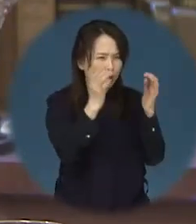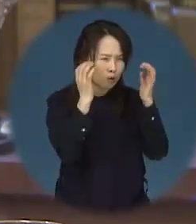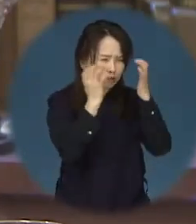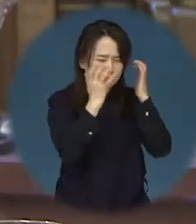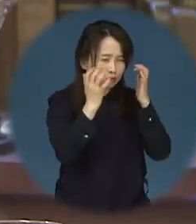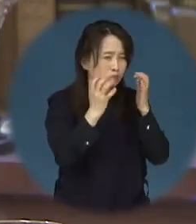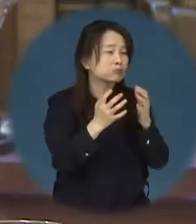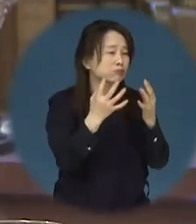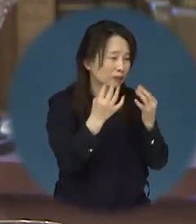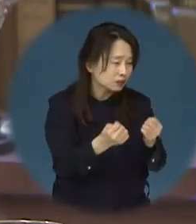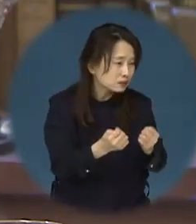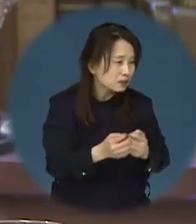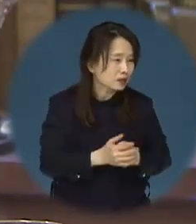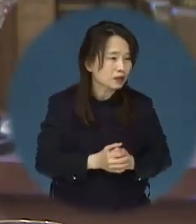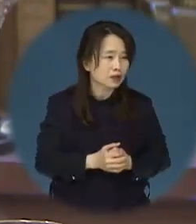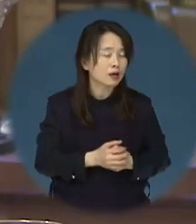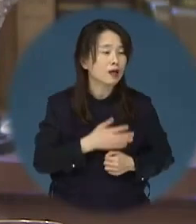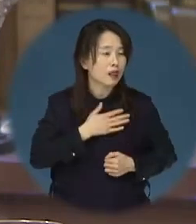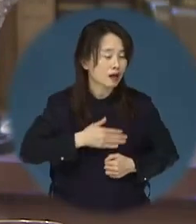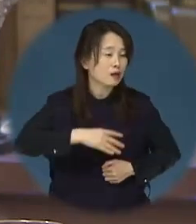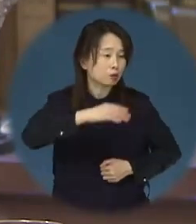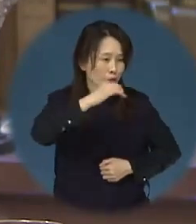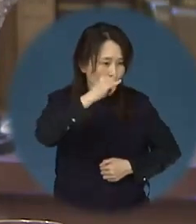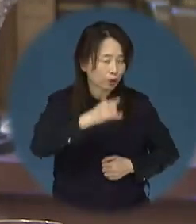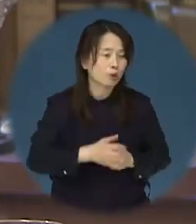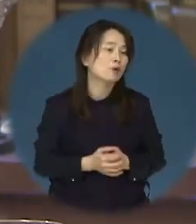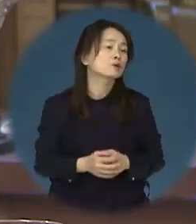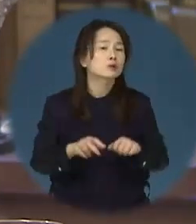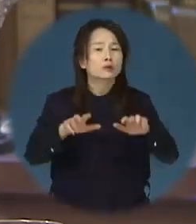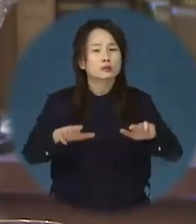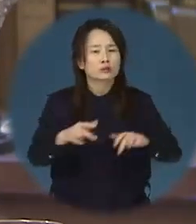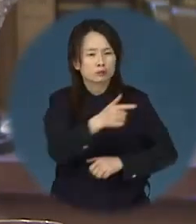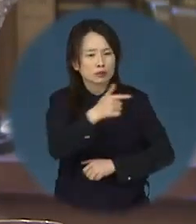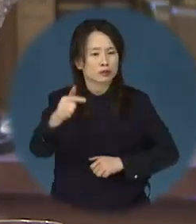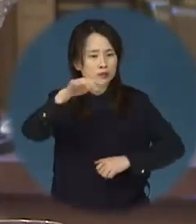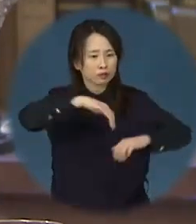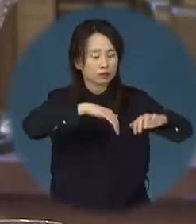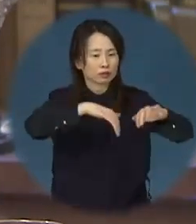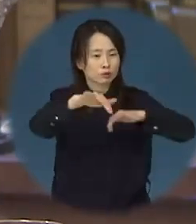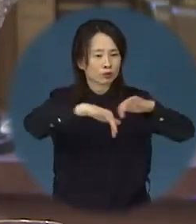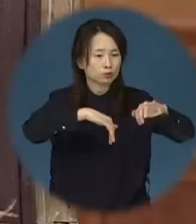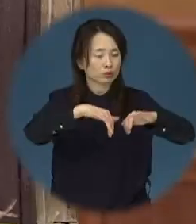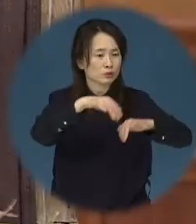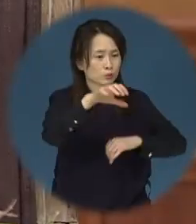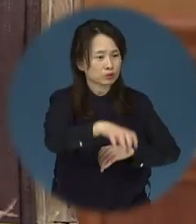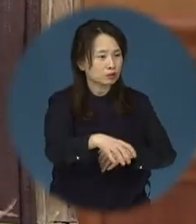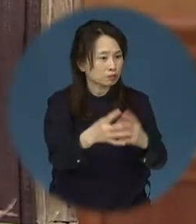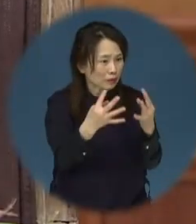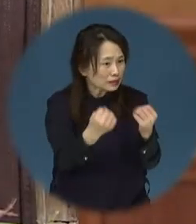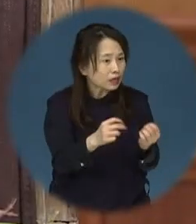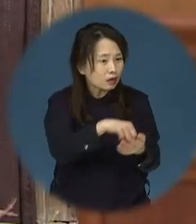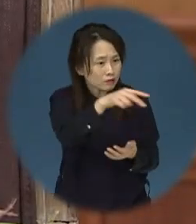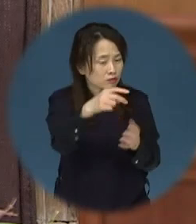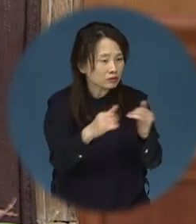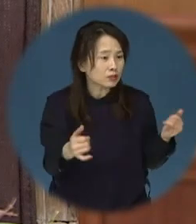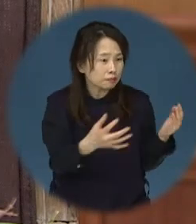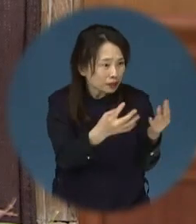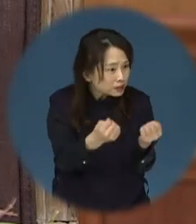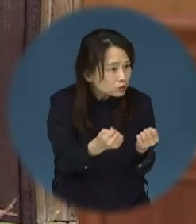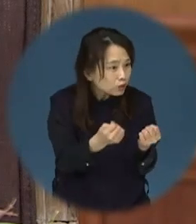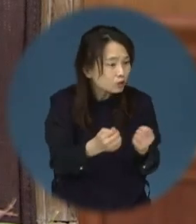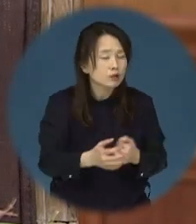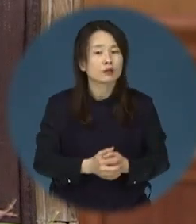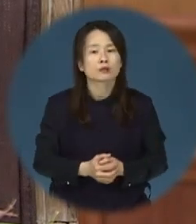지금 현재도 특히 대도시에는 노숙인이 뭐 몇천 명 단위로 있는 거죠? 예, 있는데 아까 말씀드린